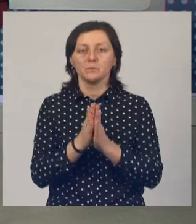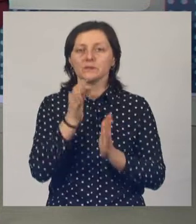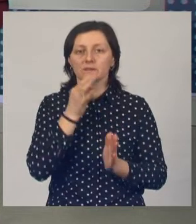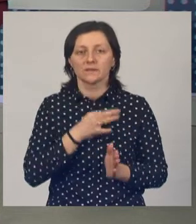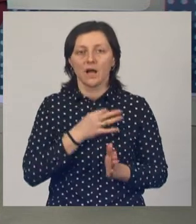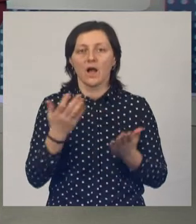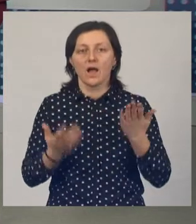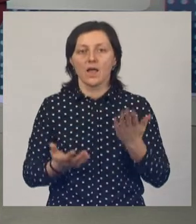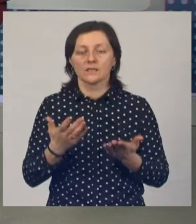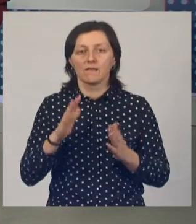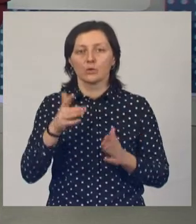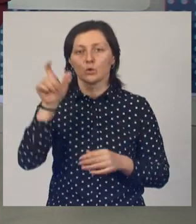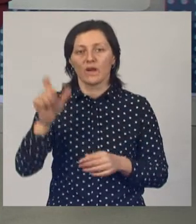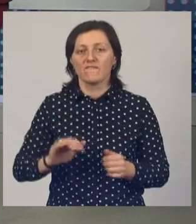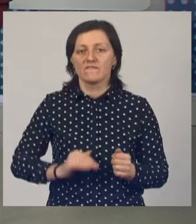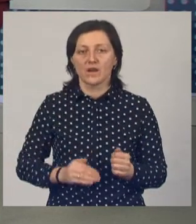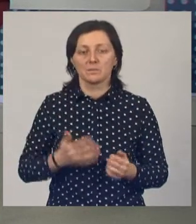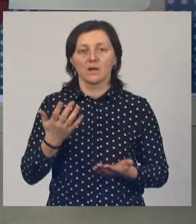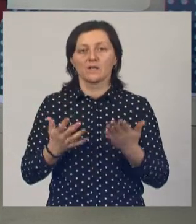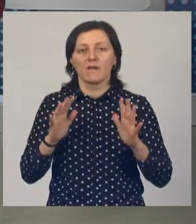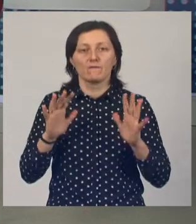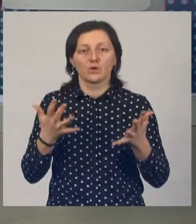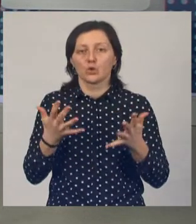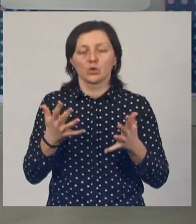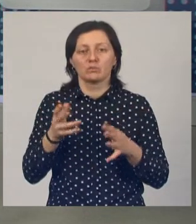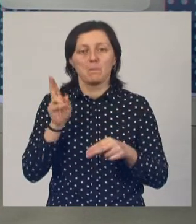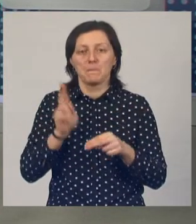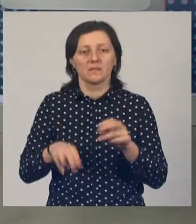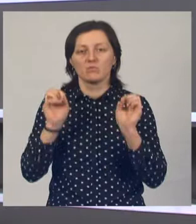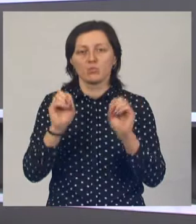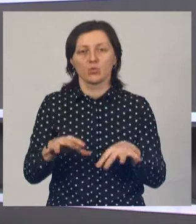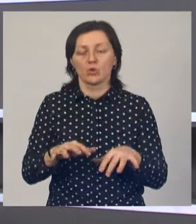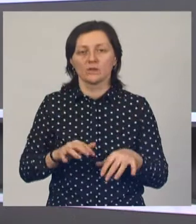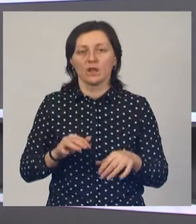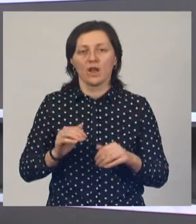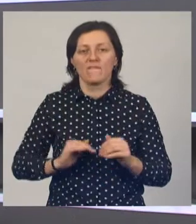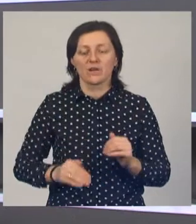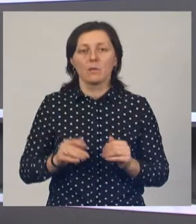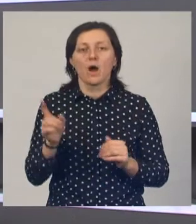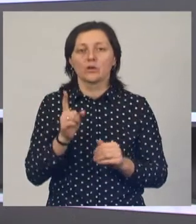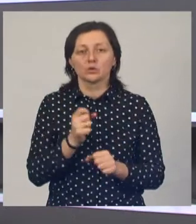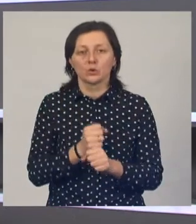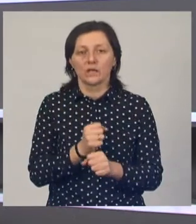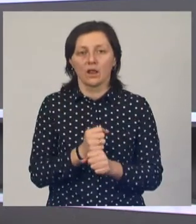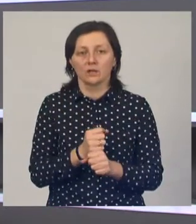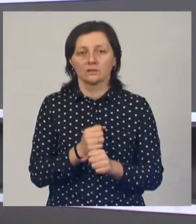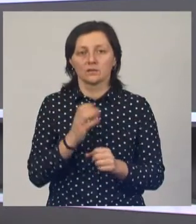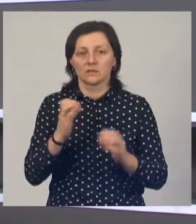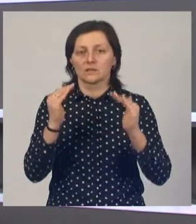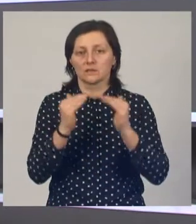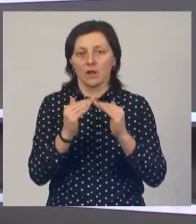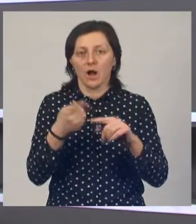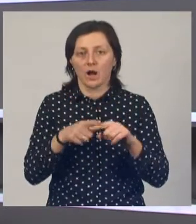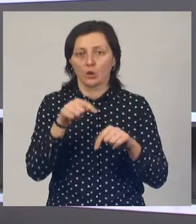такая ситуация что фермер уже вдруг перестал заниматься фермерством что делать с жильем которое